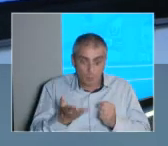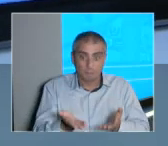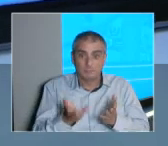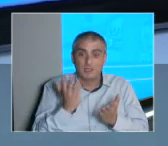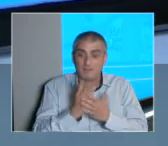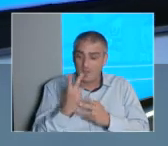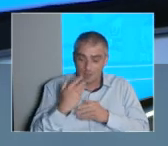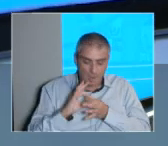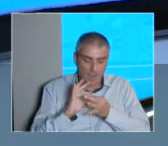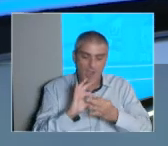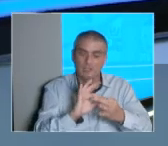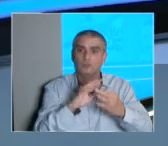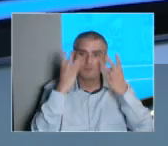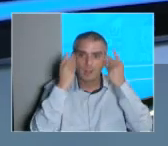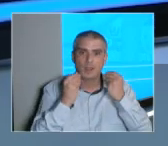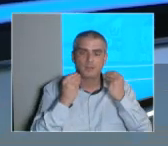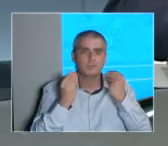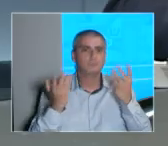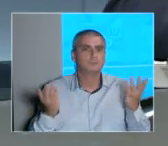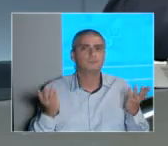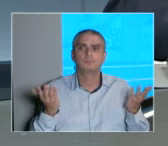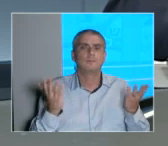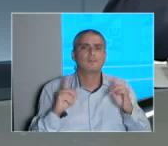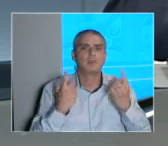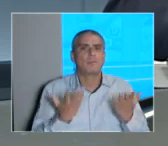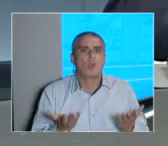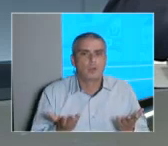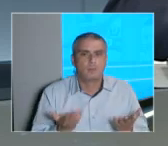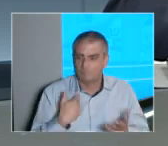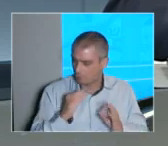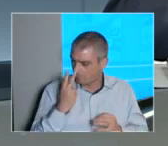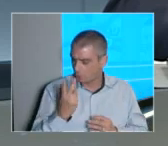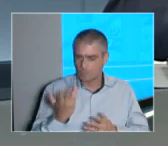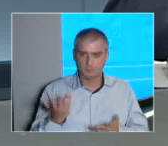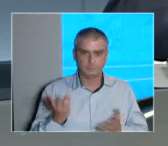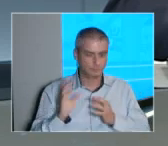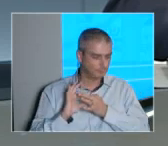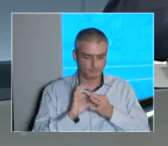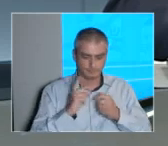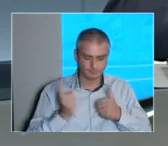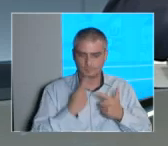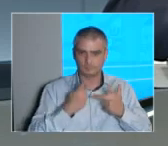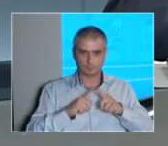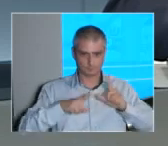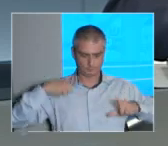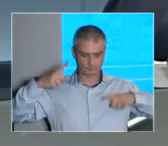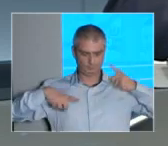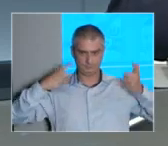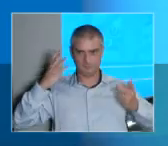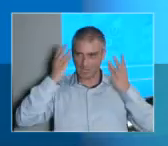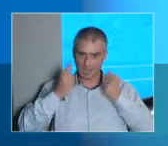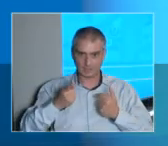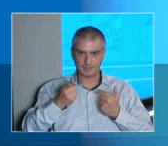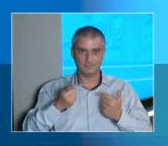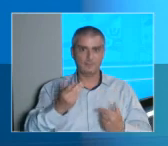יש שתי קדנציות רצופות לחרדים, אז מה באמת קורה פה? ואנחנו באמת רואים את זה באופן סדרתי, זה ההיבריס שתופס את